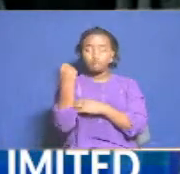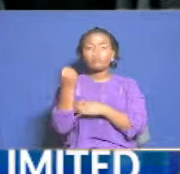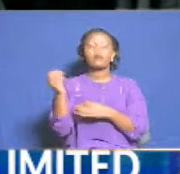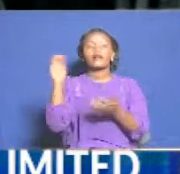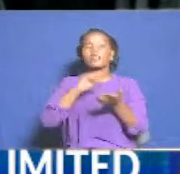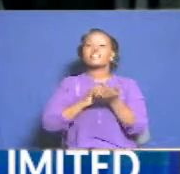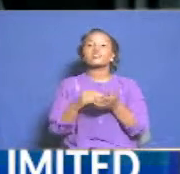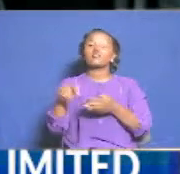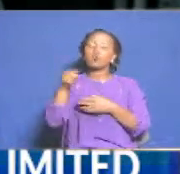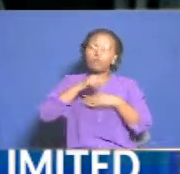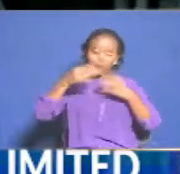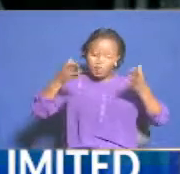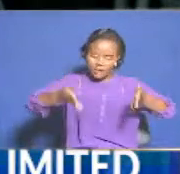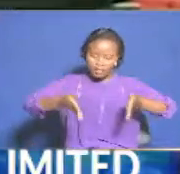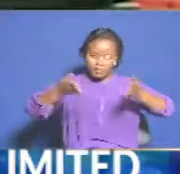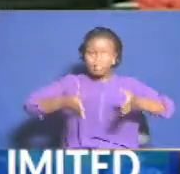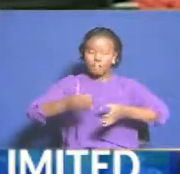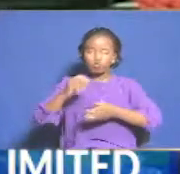jameni.